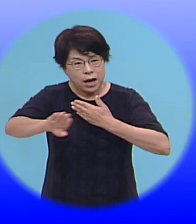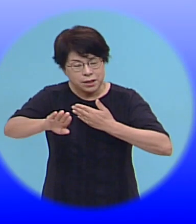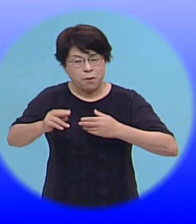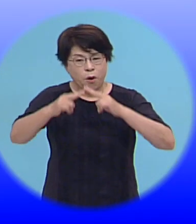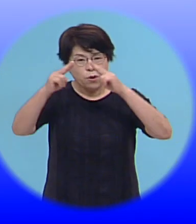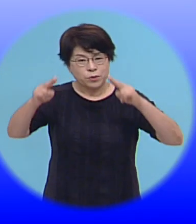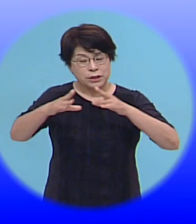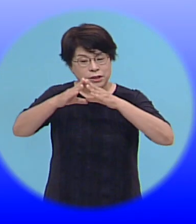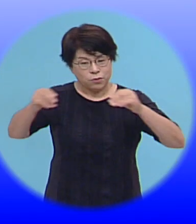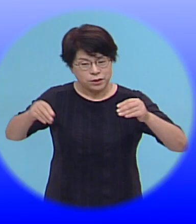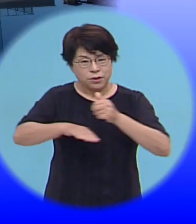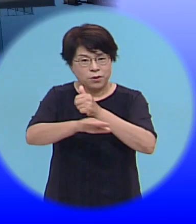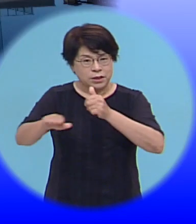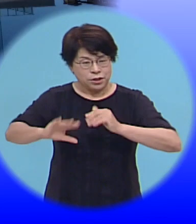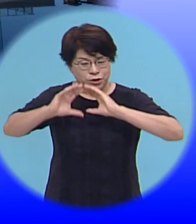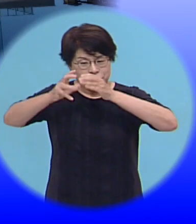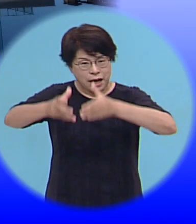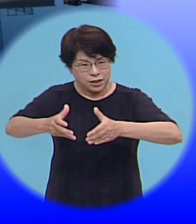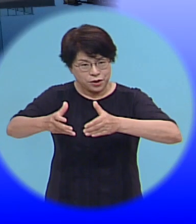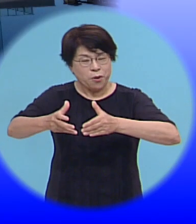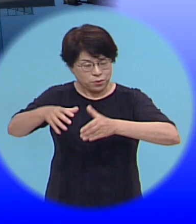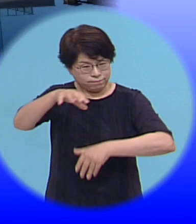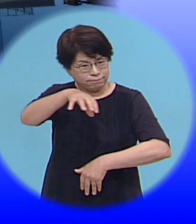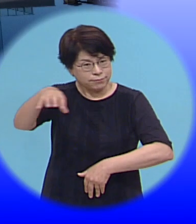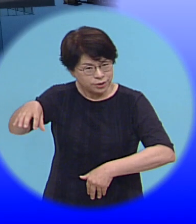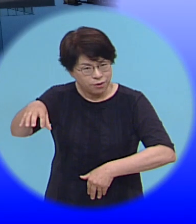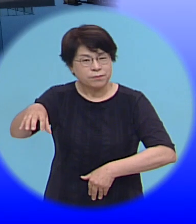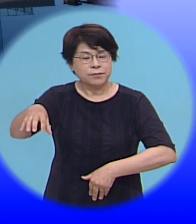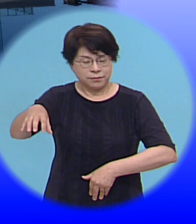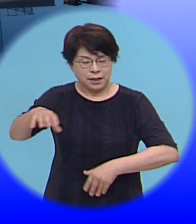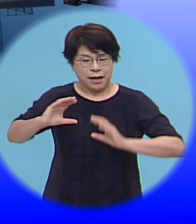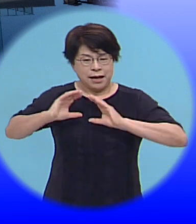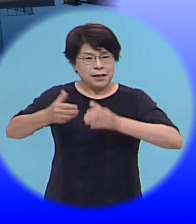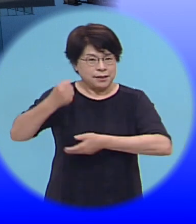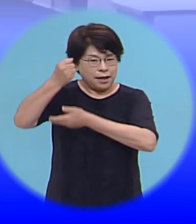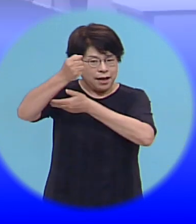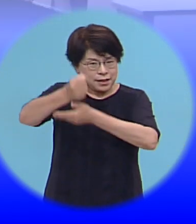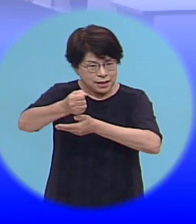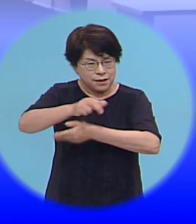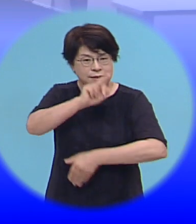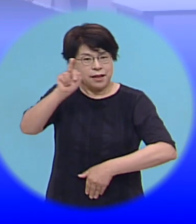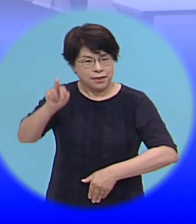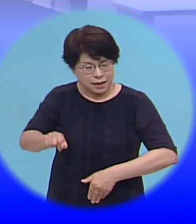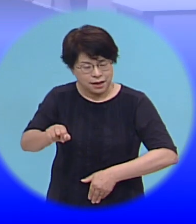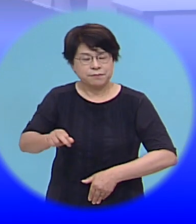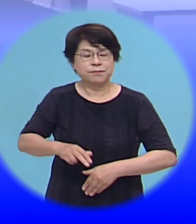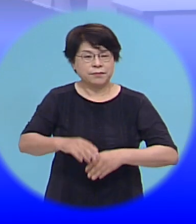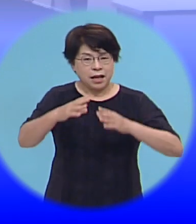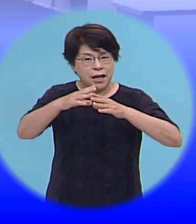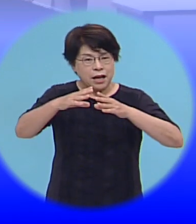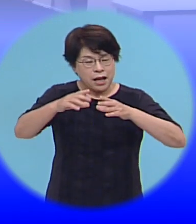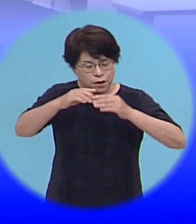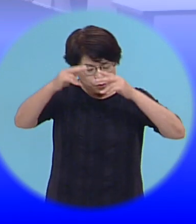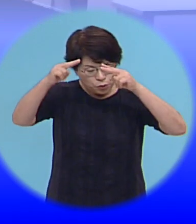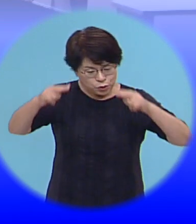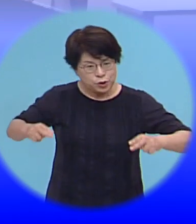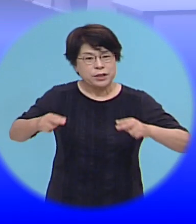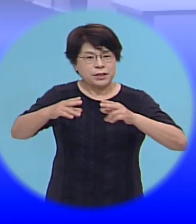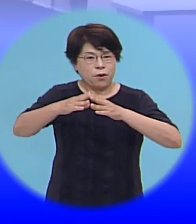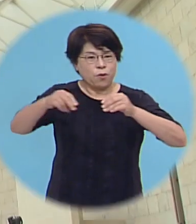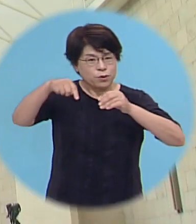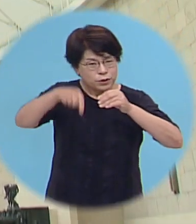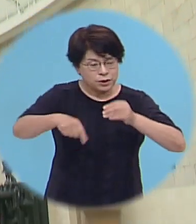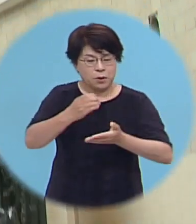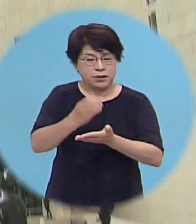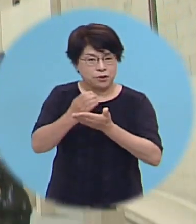士の国地球環境史ミュージアム、静岡県富士山世界遺産センター、富士の国茶の都ミュージアムが割引対